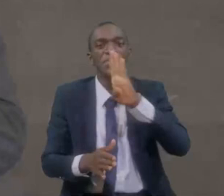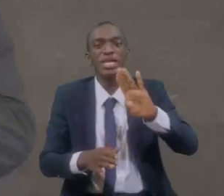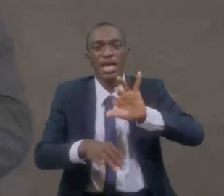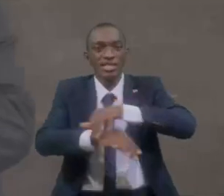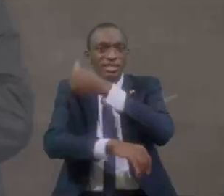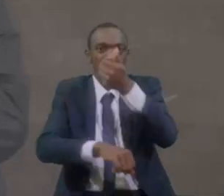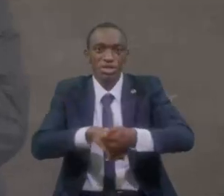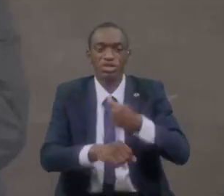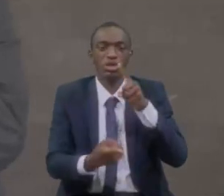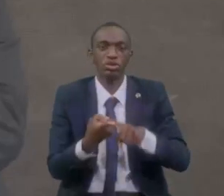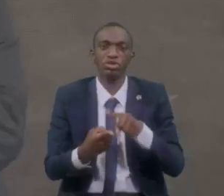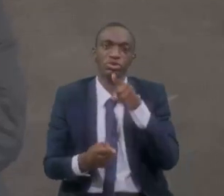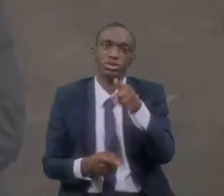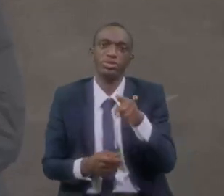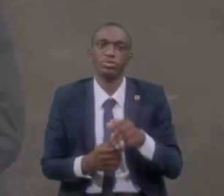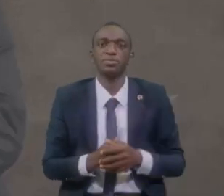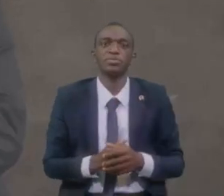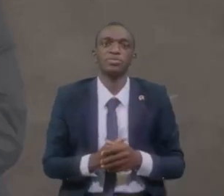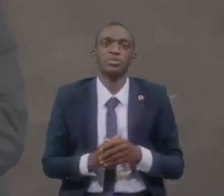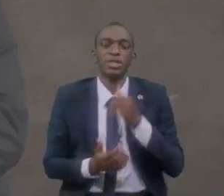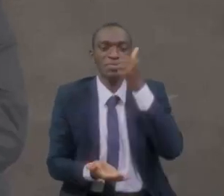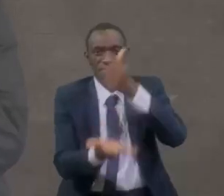répondra le succès.